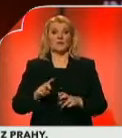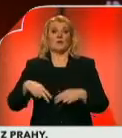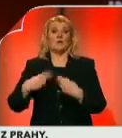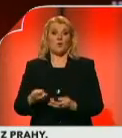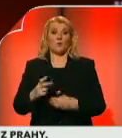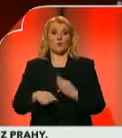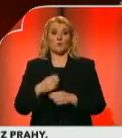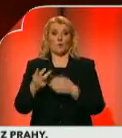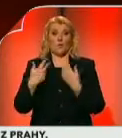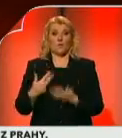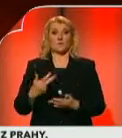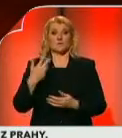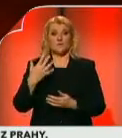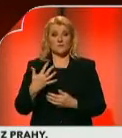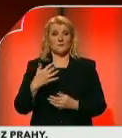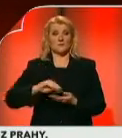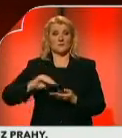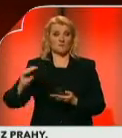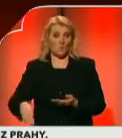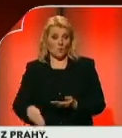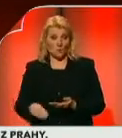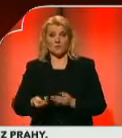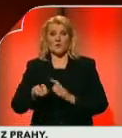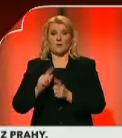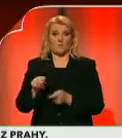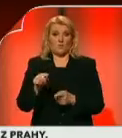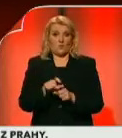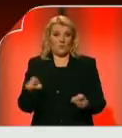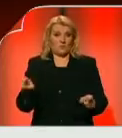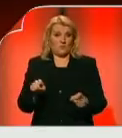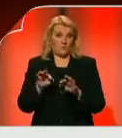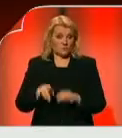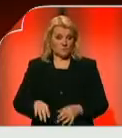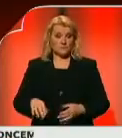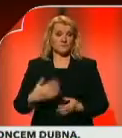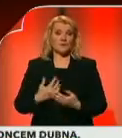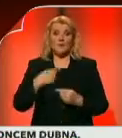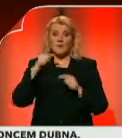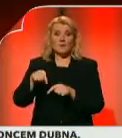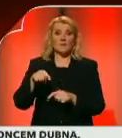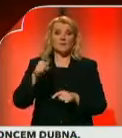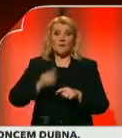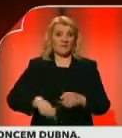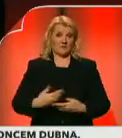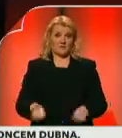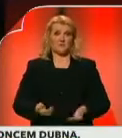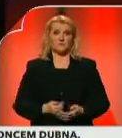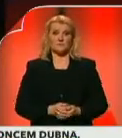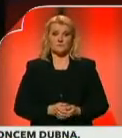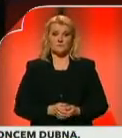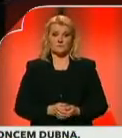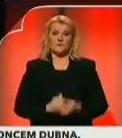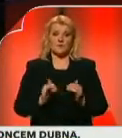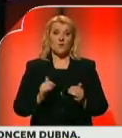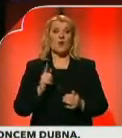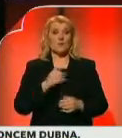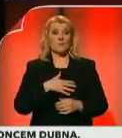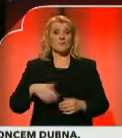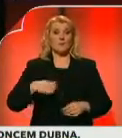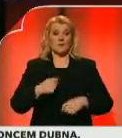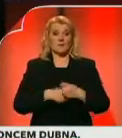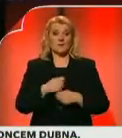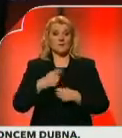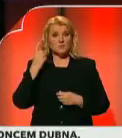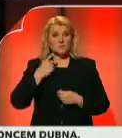uzavřelo 85. prováděcí smlouvu pro tyto účely a já jsem v tom neviděl nic špatného. Ano, ministryně práce a